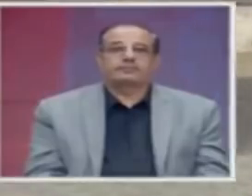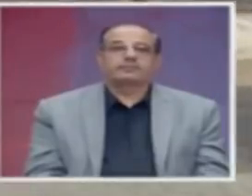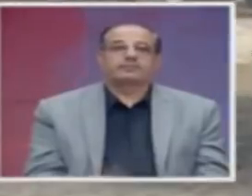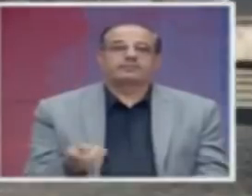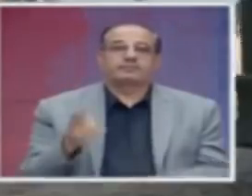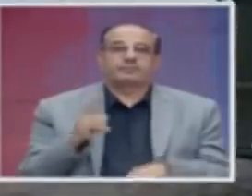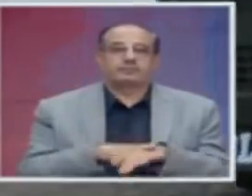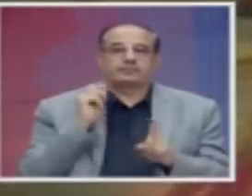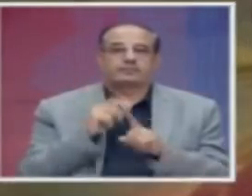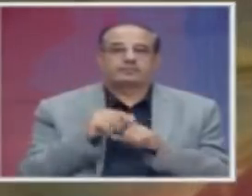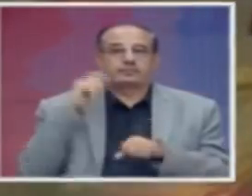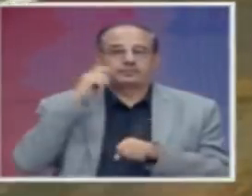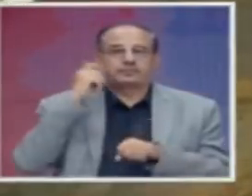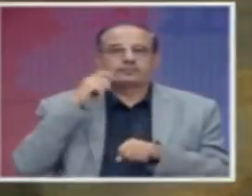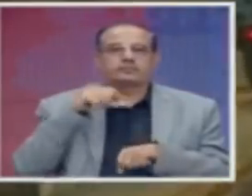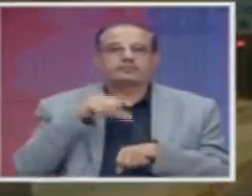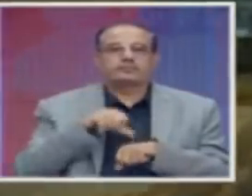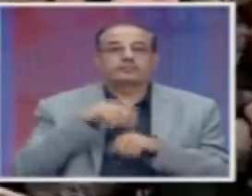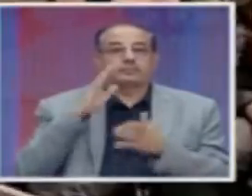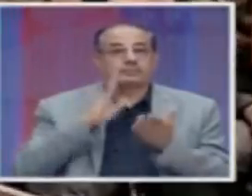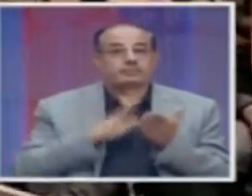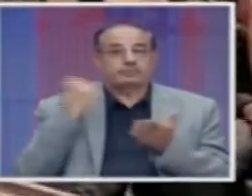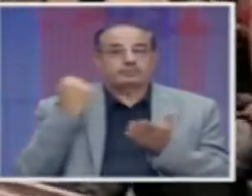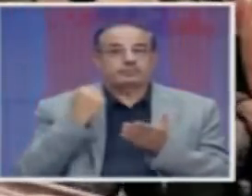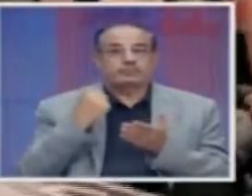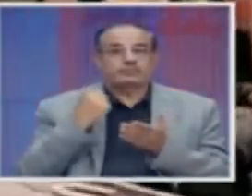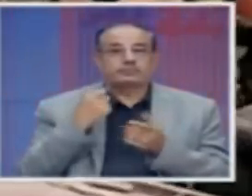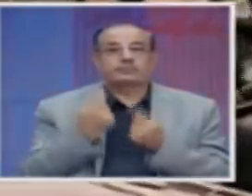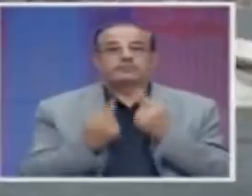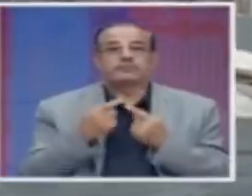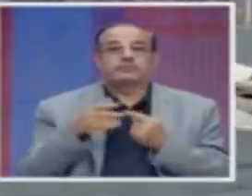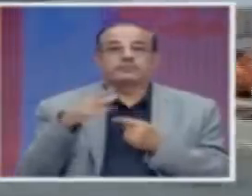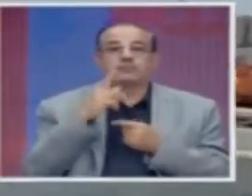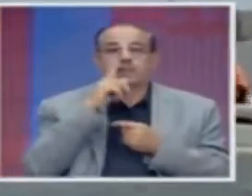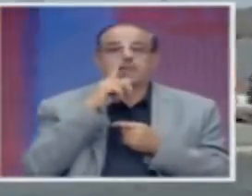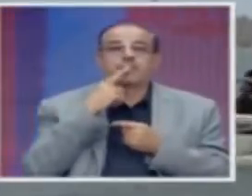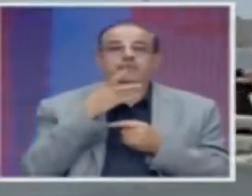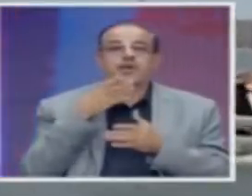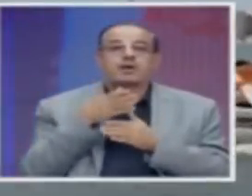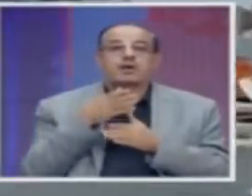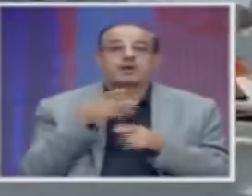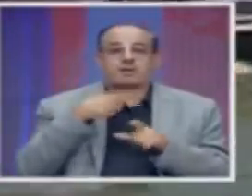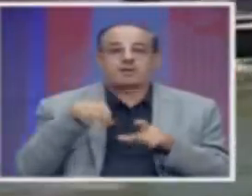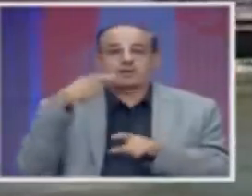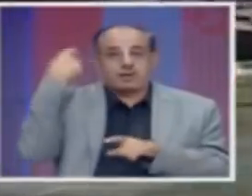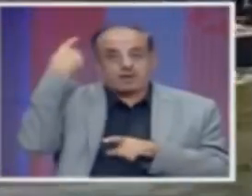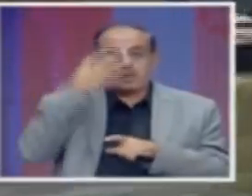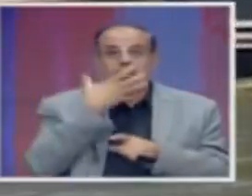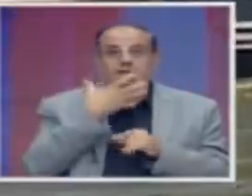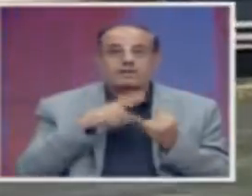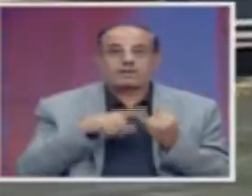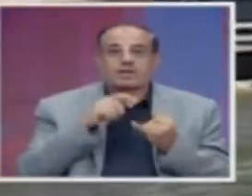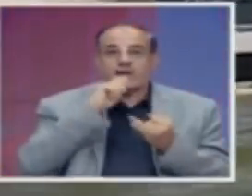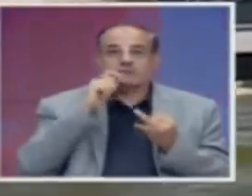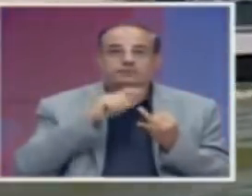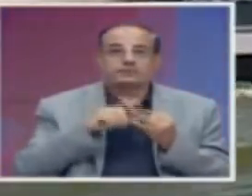وفي مجال استهداف البؤر الإجرامية شديدة الخطورة بمنطقة بحيرة المنزلة بنطاق محافظات